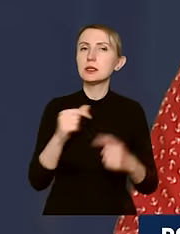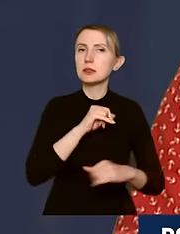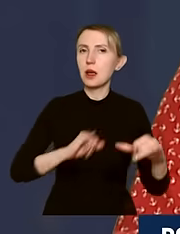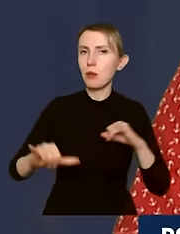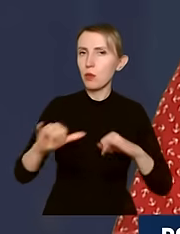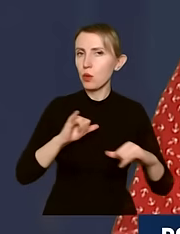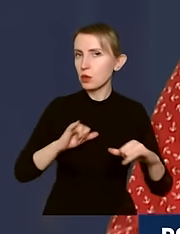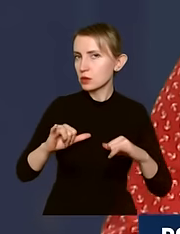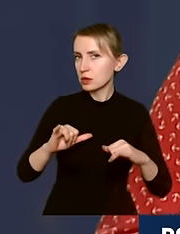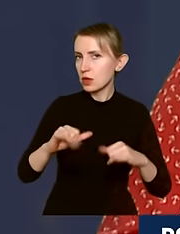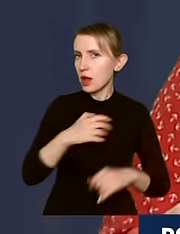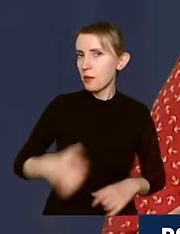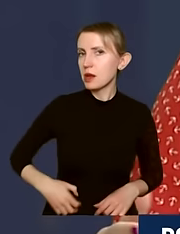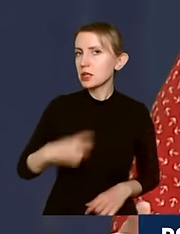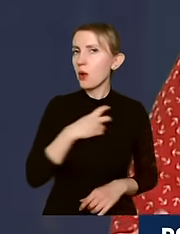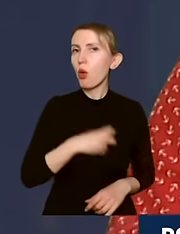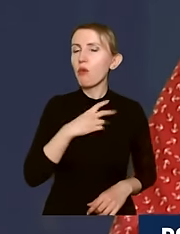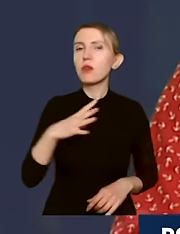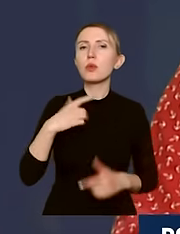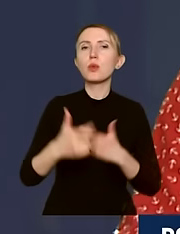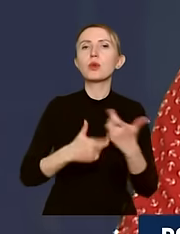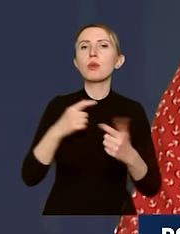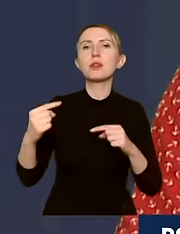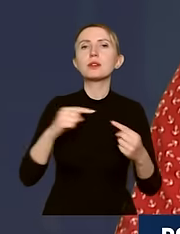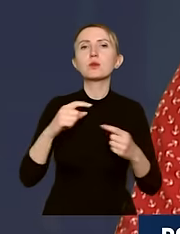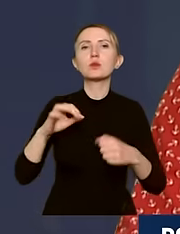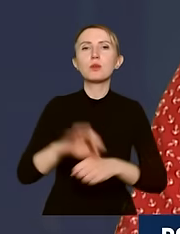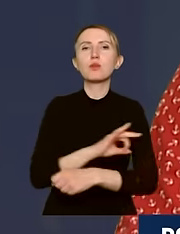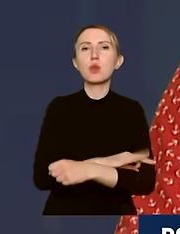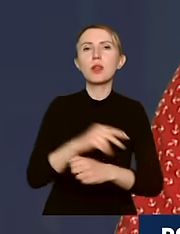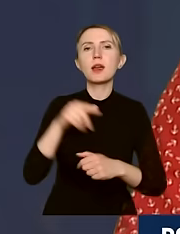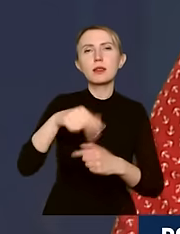zrobił to marszałek Hołownia, przesuwając dyskusję o projektach dotyczących